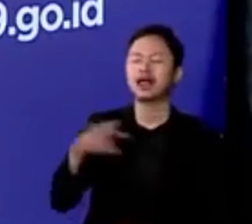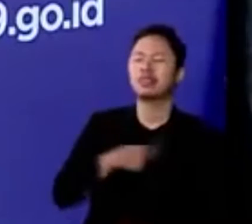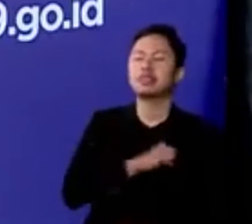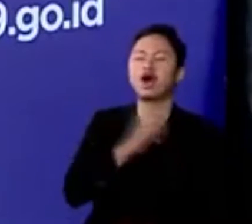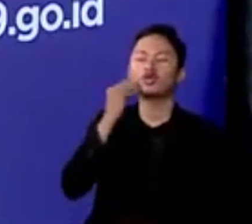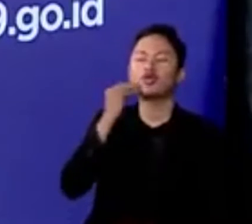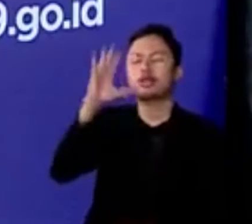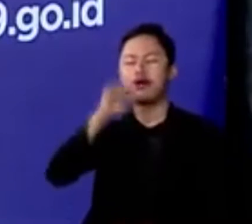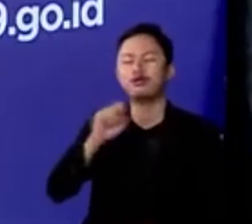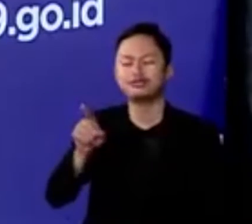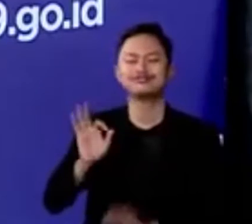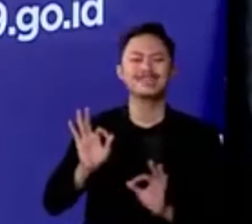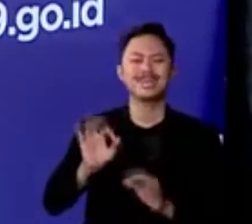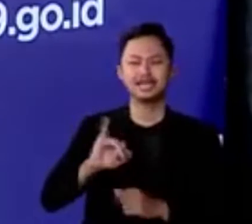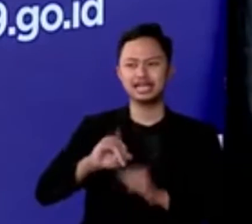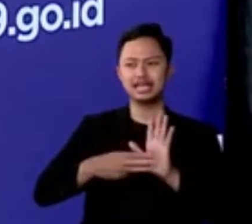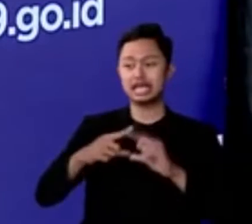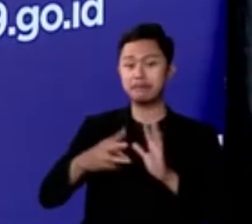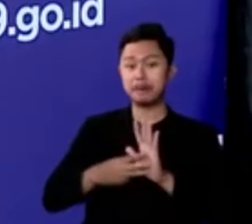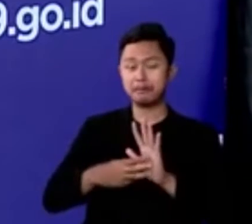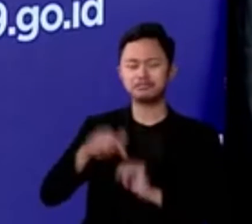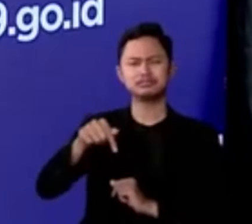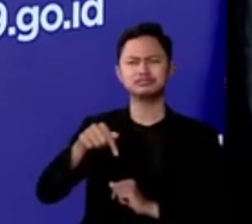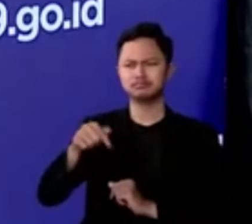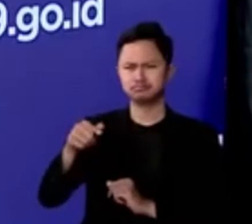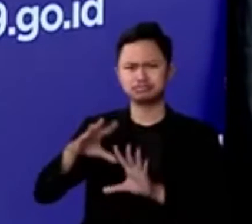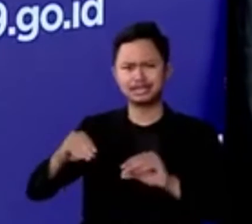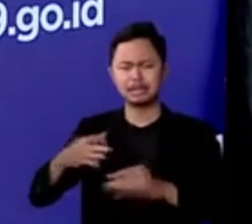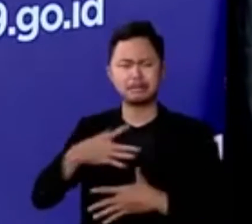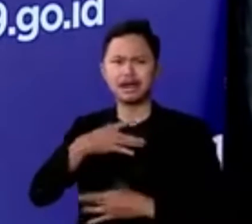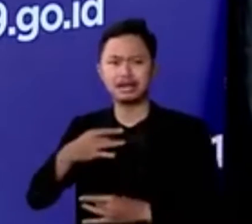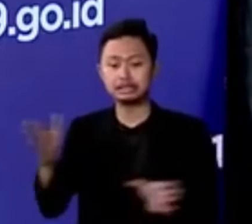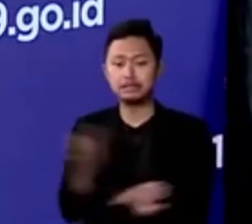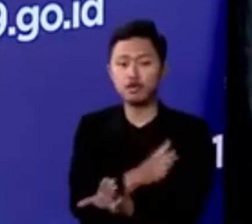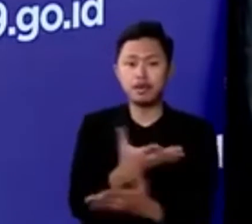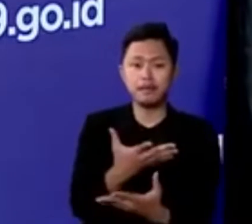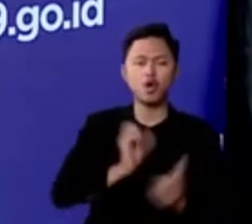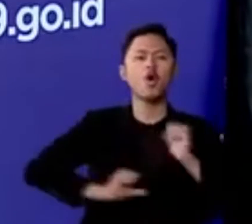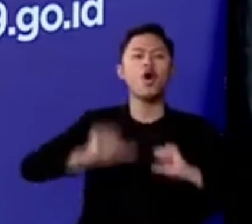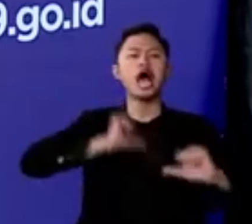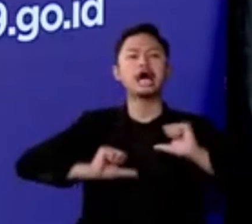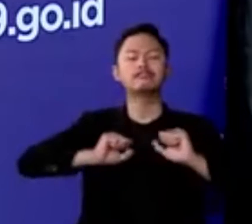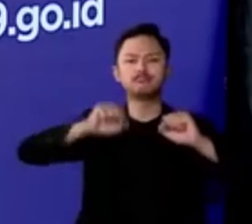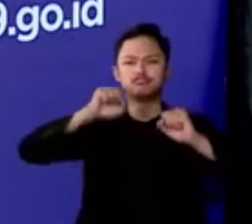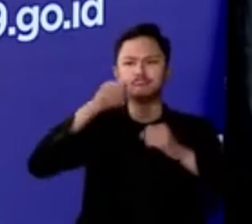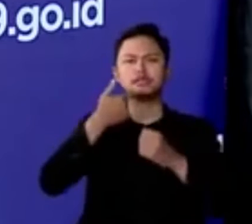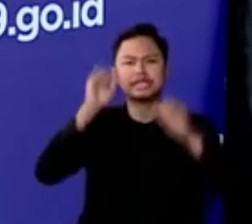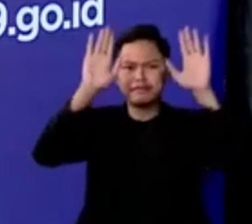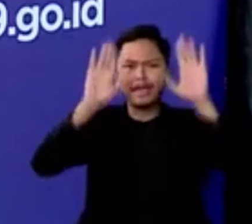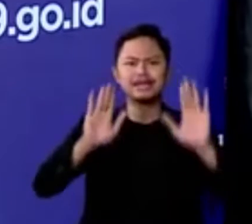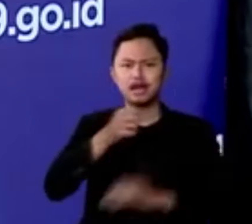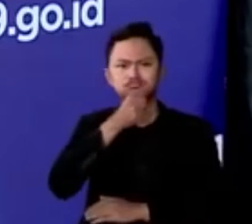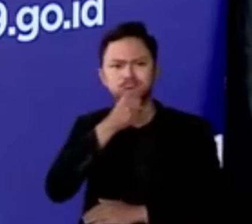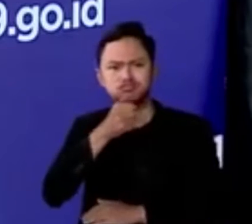umurnya ya what ini Dewa masih memindahkan menarik sebenarnya perjalanan karirnya sebelumnya sangat aktif di bidang penyiaran di